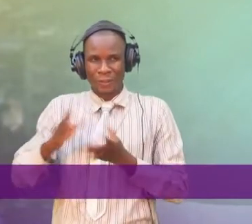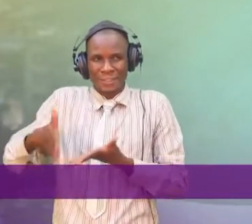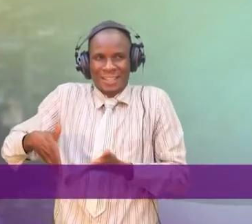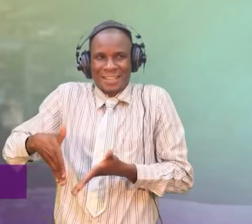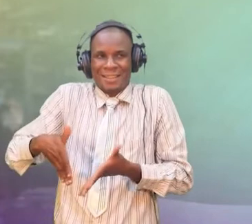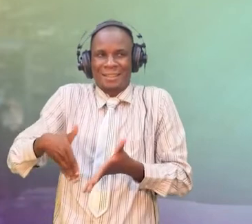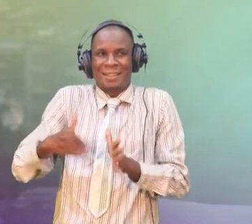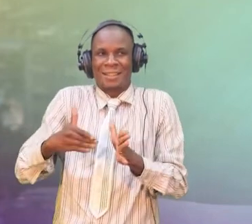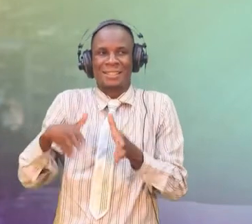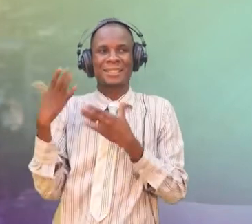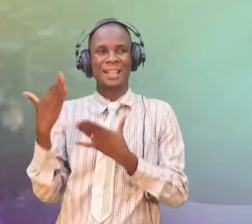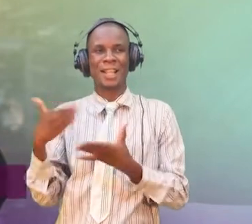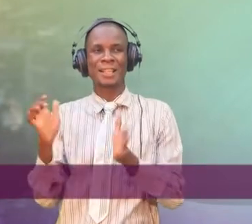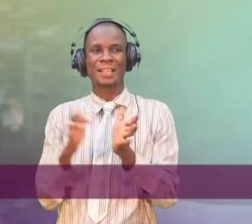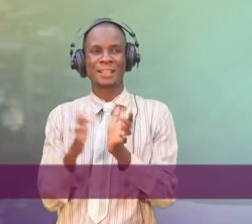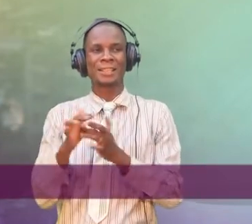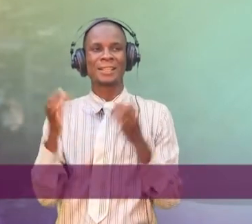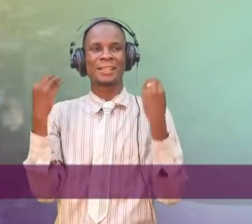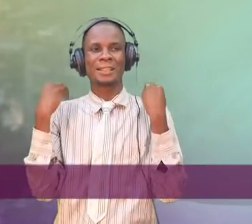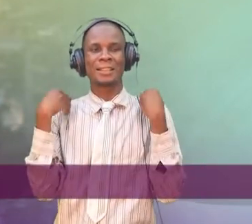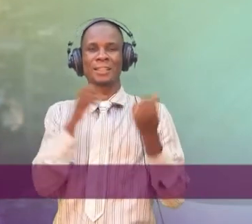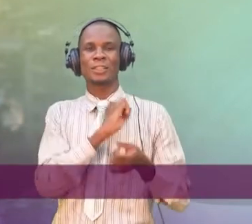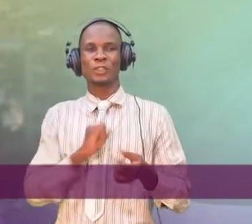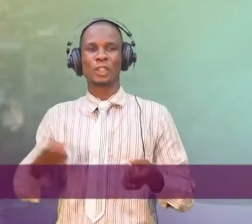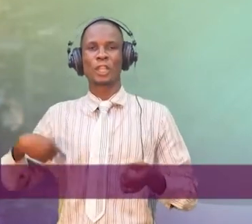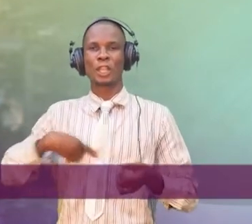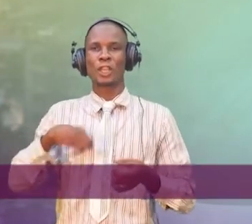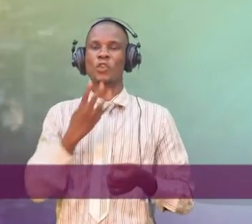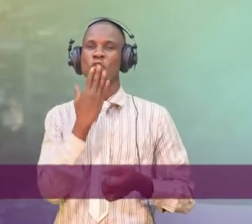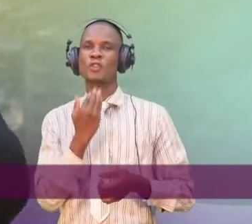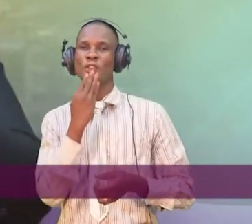Nzambe ayebaki na kotumba mwana na mpate.